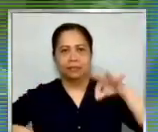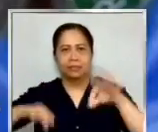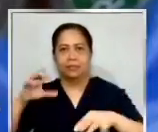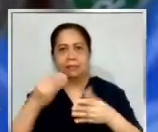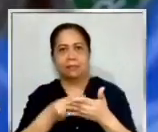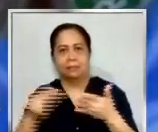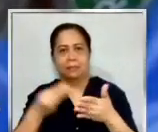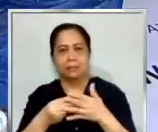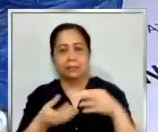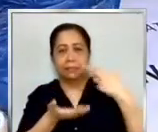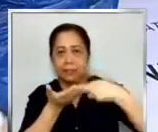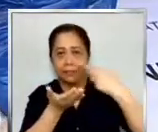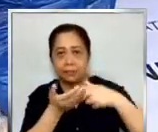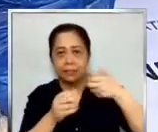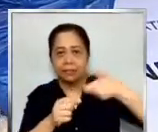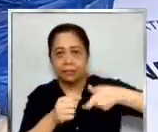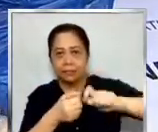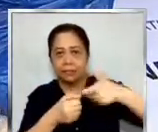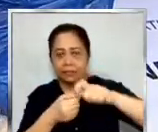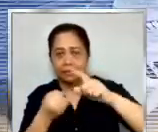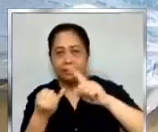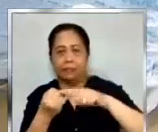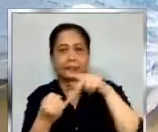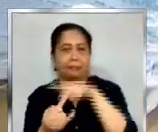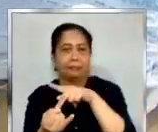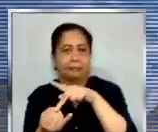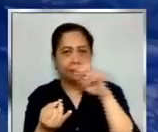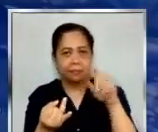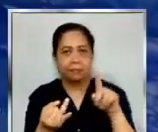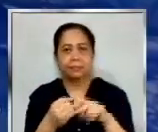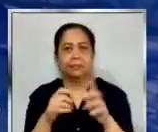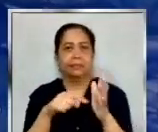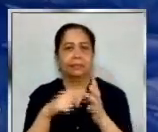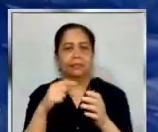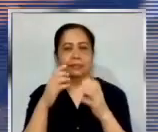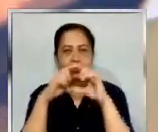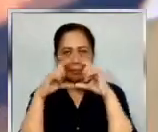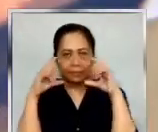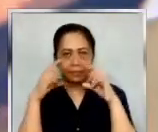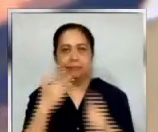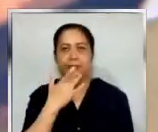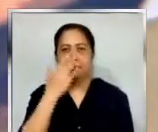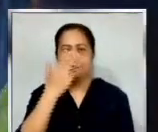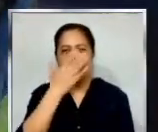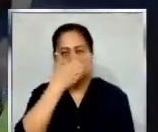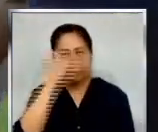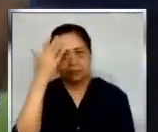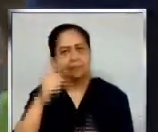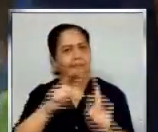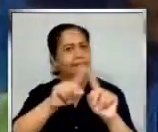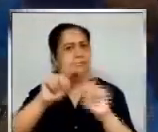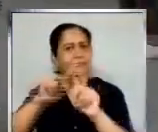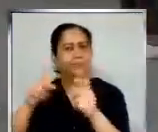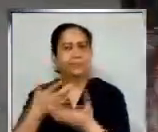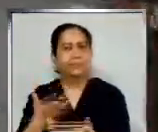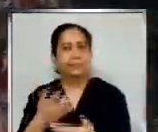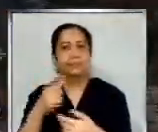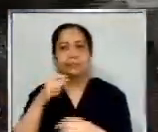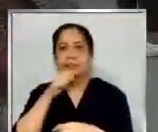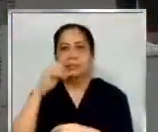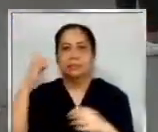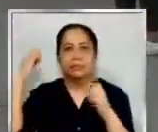bigas, canned goods, personal protective equipment gaya ng face masks at face shields at iba pa. Ang di nila